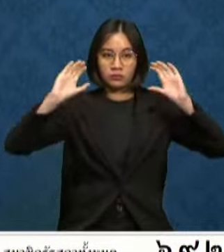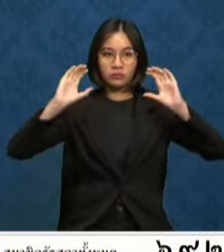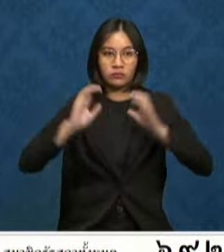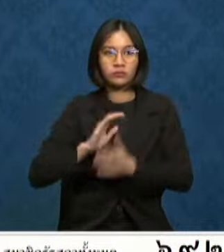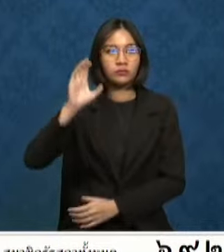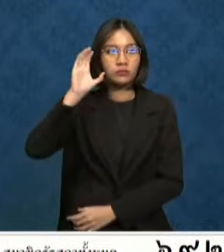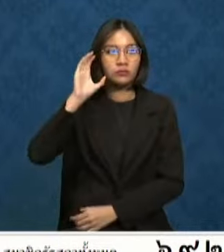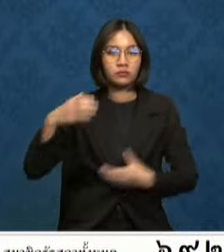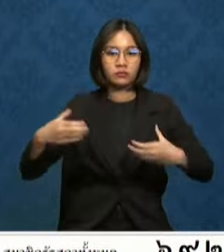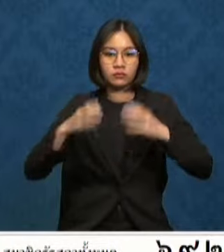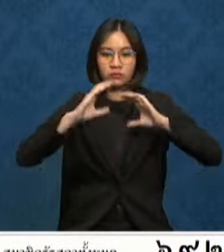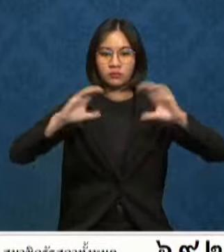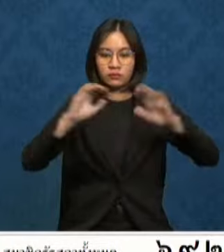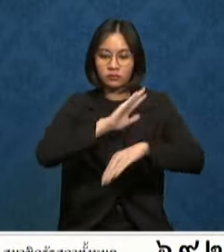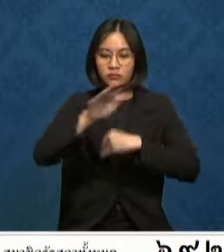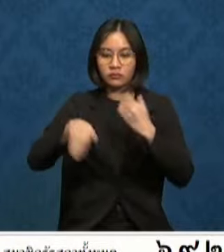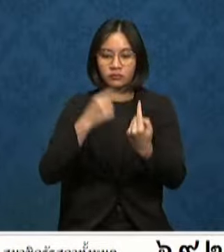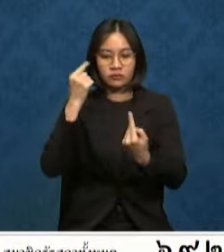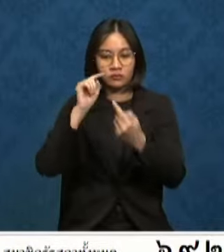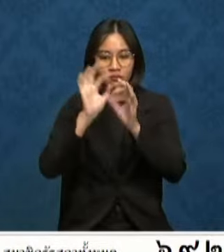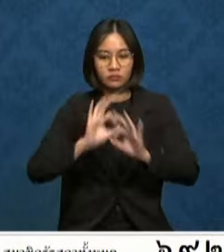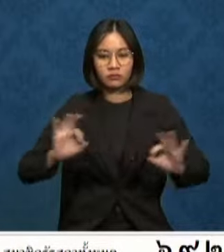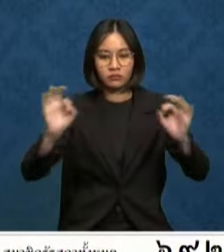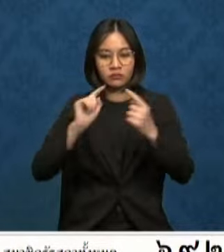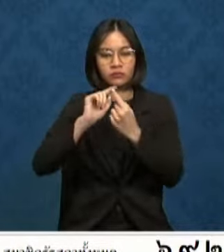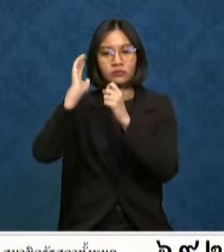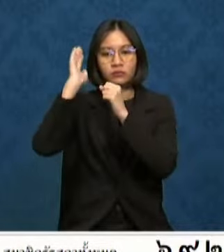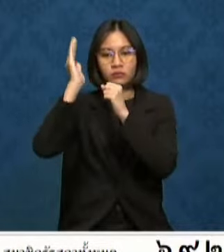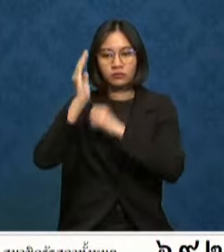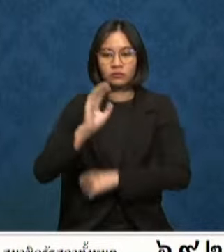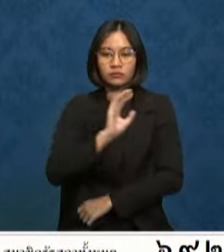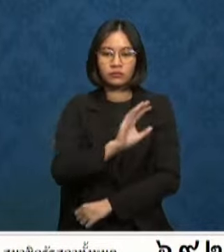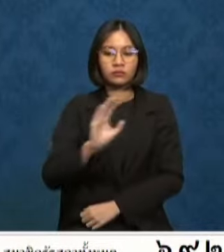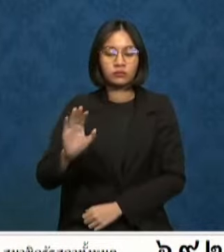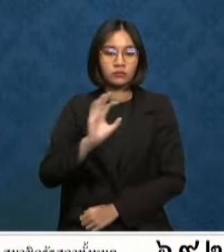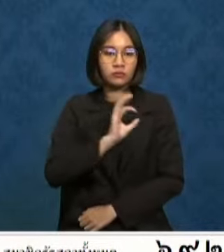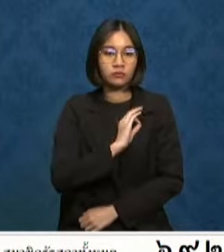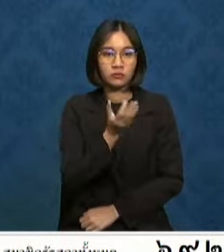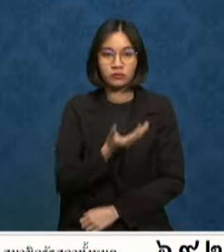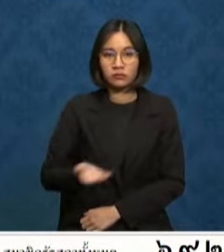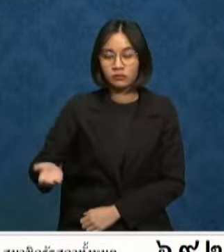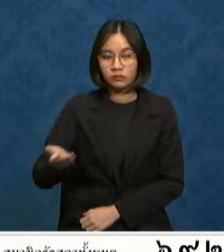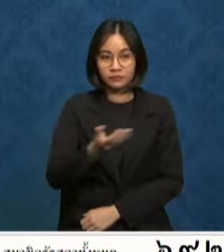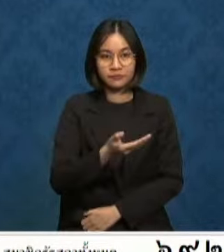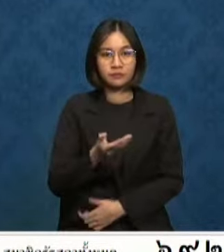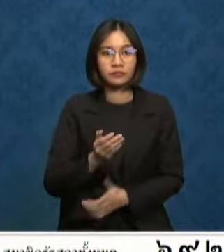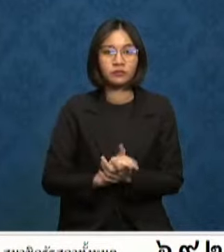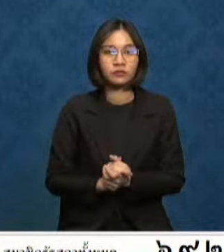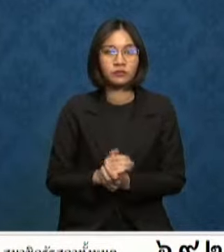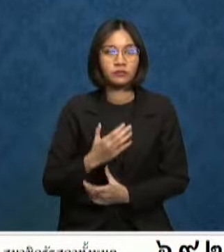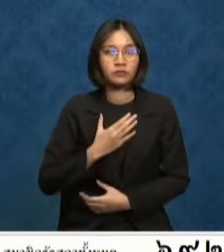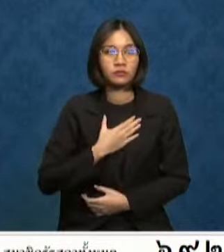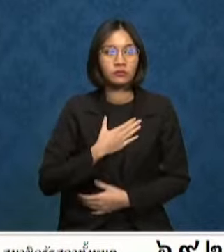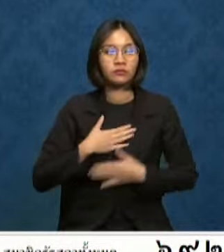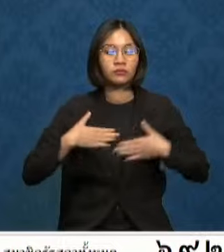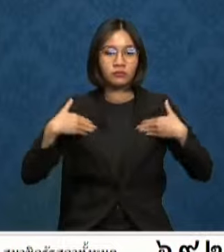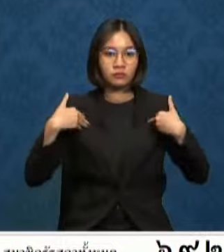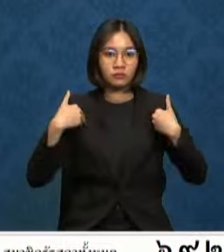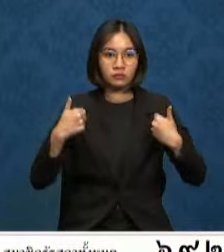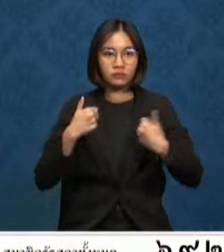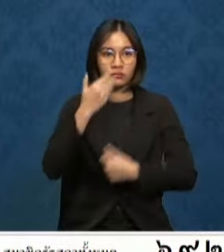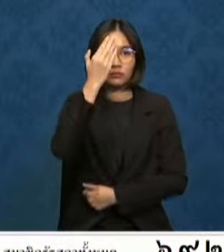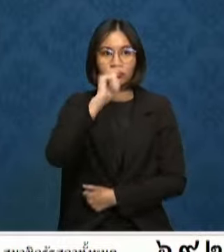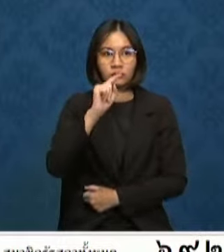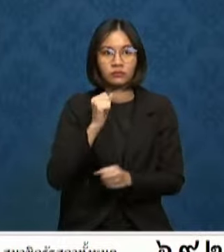เชื่อว่รัฐบาลทุคนให้คามสำคัญต่อการพูดของเพื่สมัชิกทงหมดเพรฉั้นผมสบายใจว่า